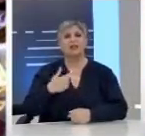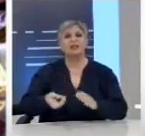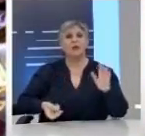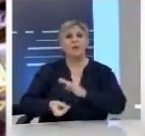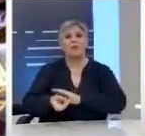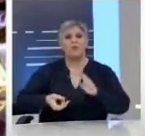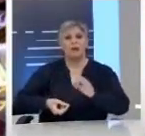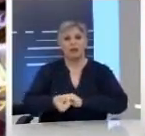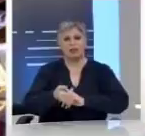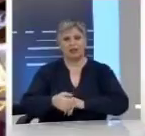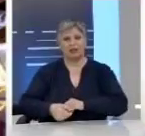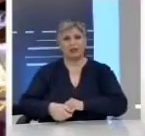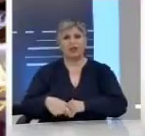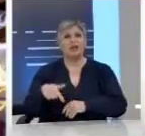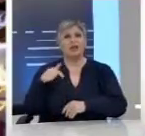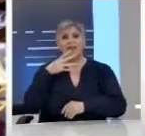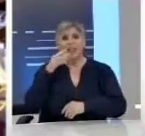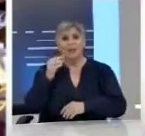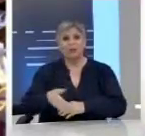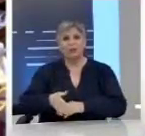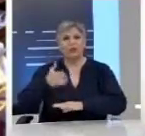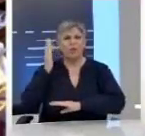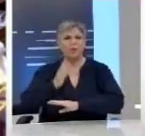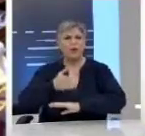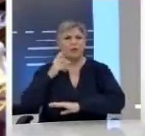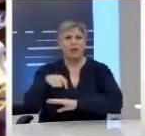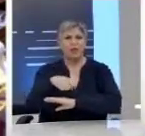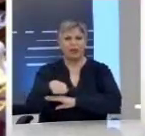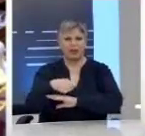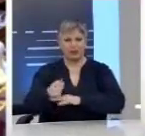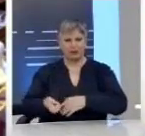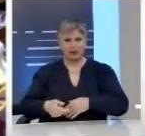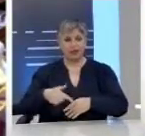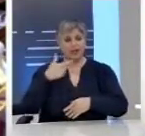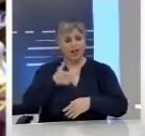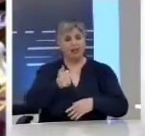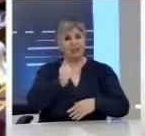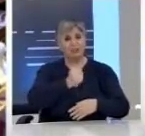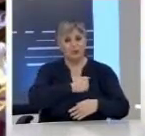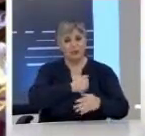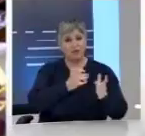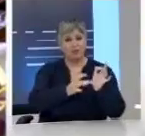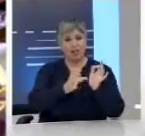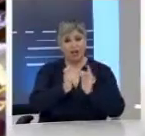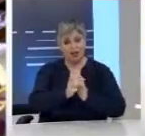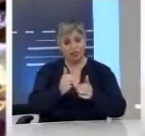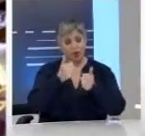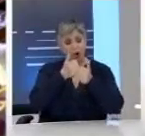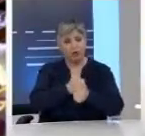Ελληνικό Δικαστηρίο. Κύριε Πρόεδρε. Αυτά για του Χριστού την πίστη, την Αγία. Κύριε Πρόεδρε, κύριε